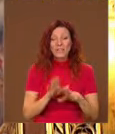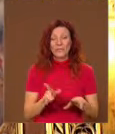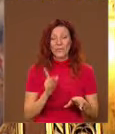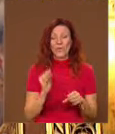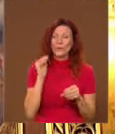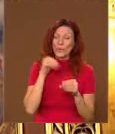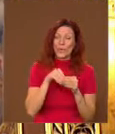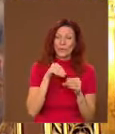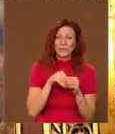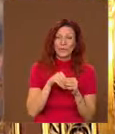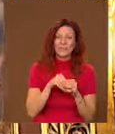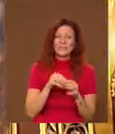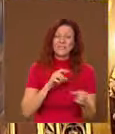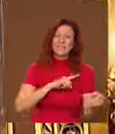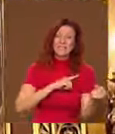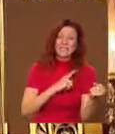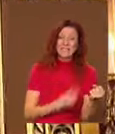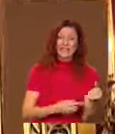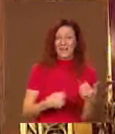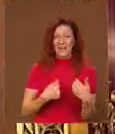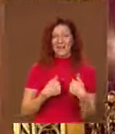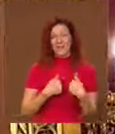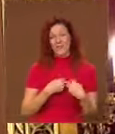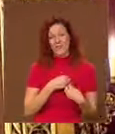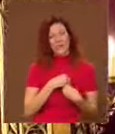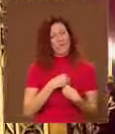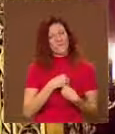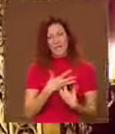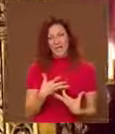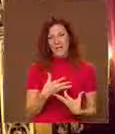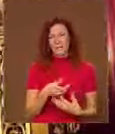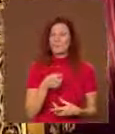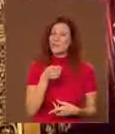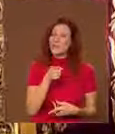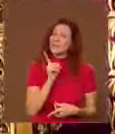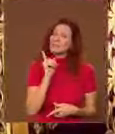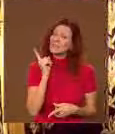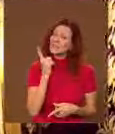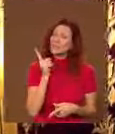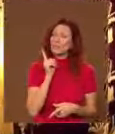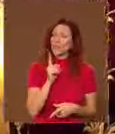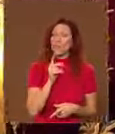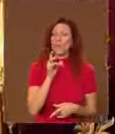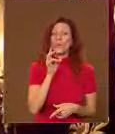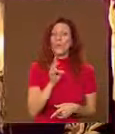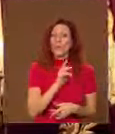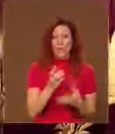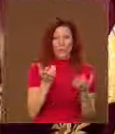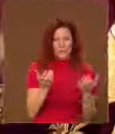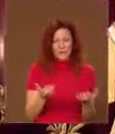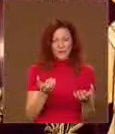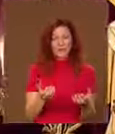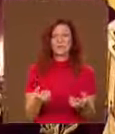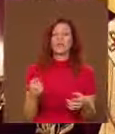с силата на своята вяра. Тези, които са кръстени и миропомазани, приети